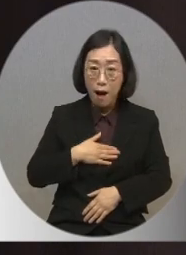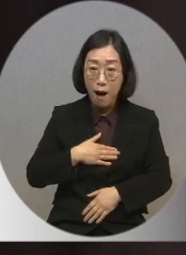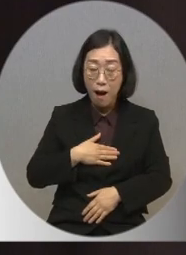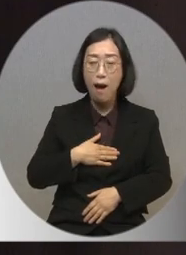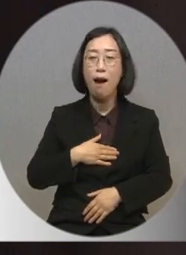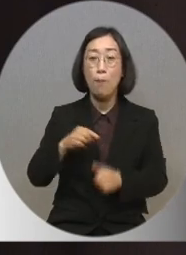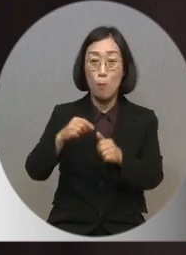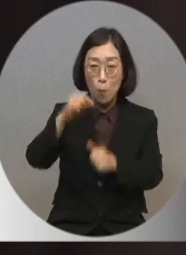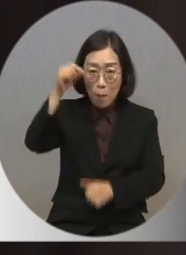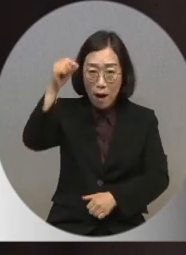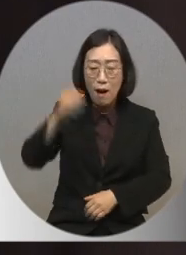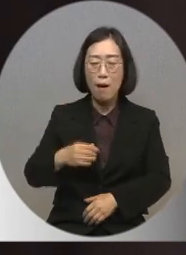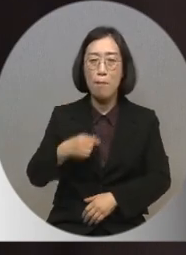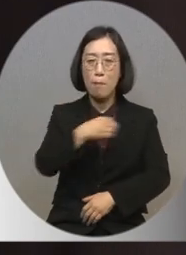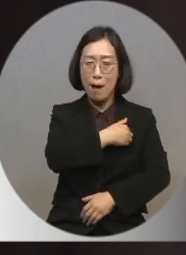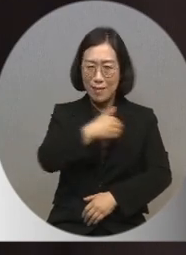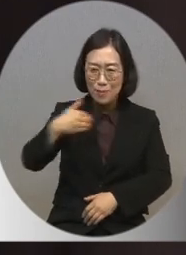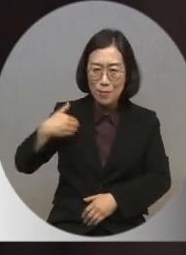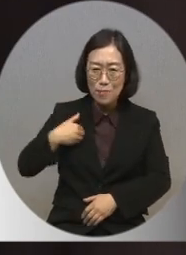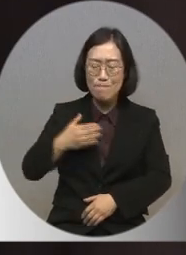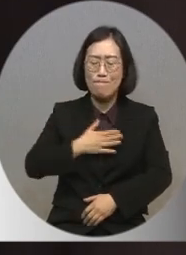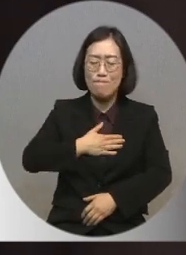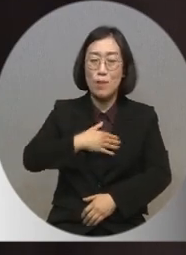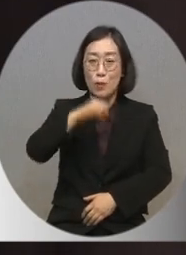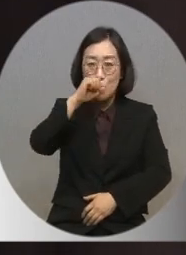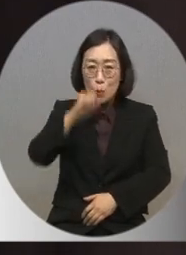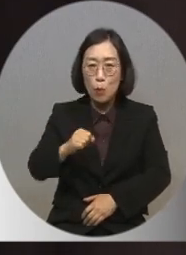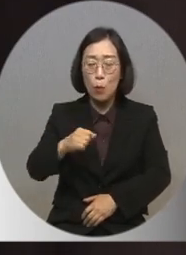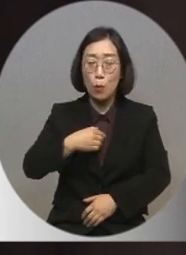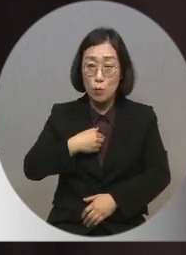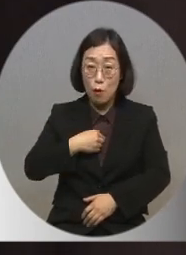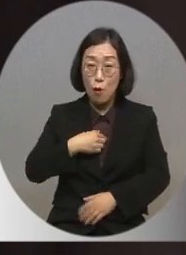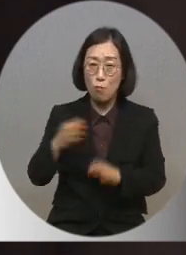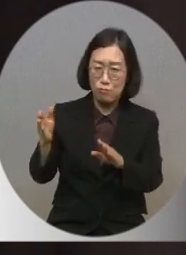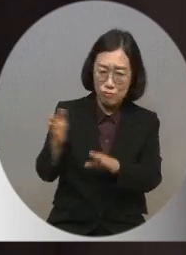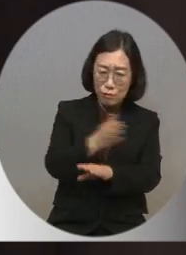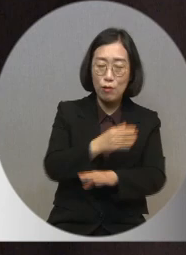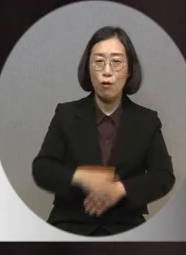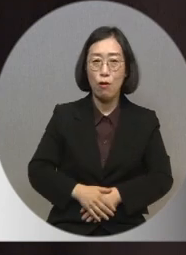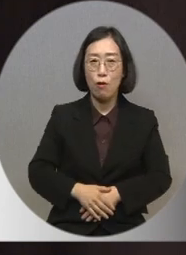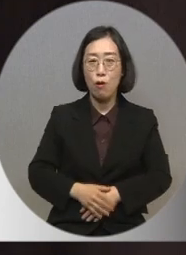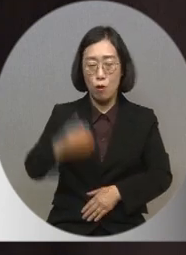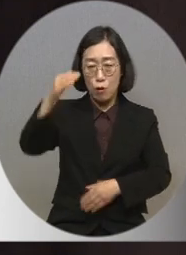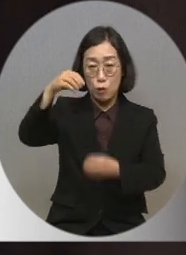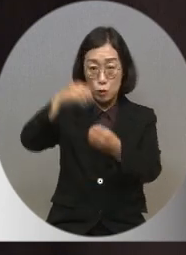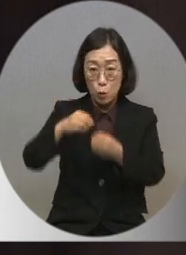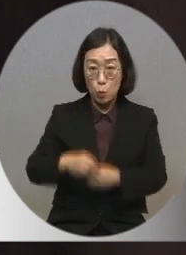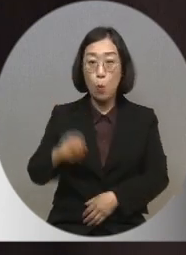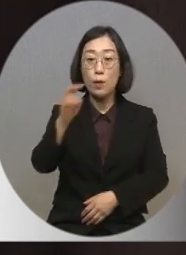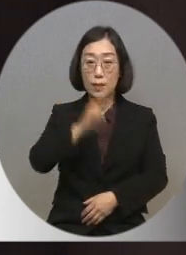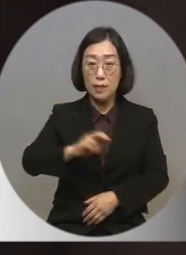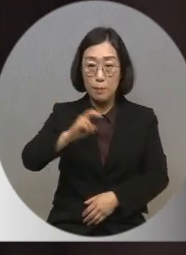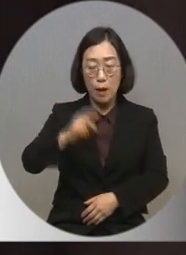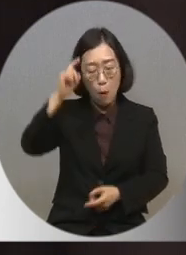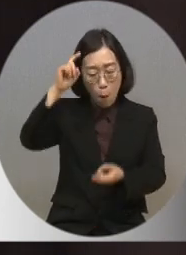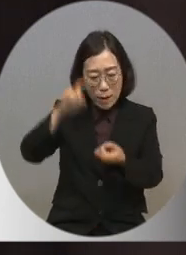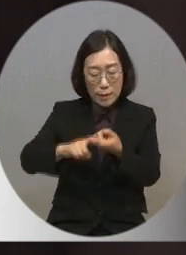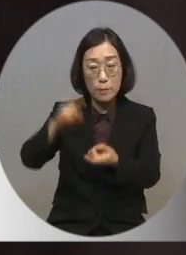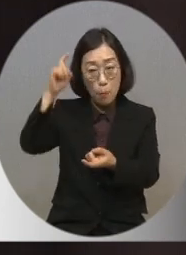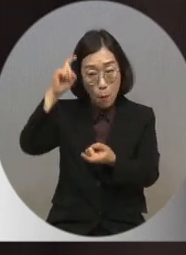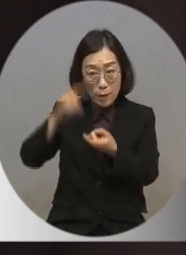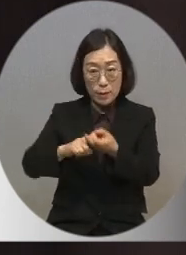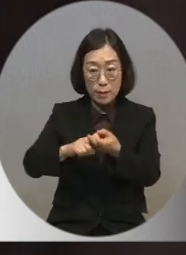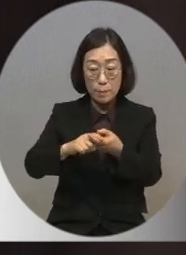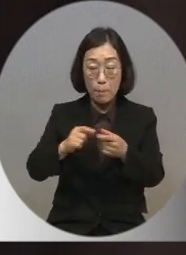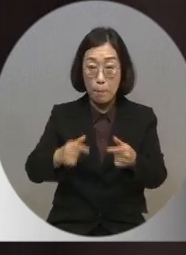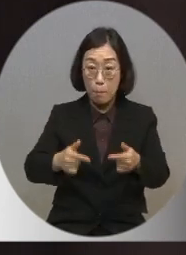했고요 조금 더 저로 인해서 좀 더 국악에 대한 많은 분들의 관심이 생겨서